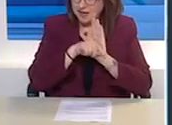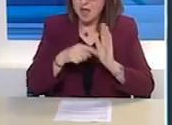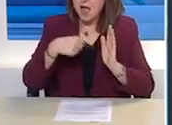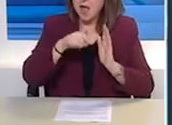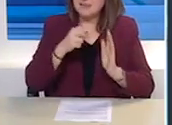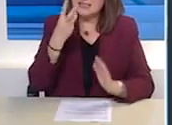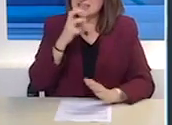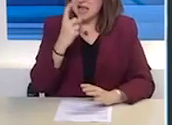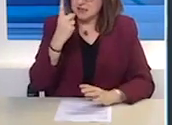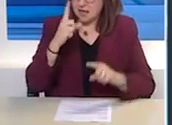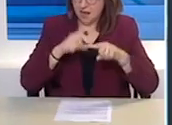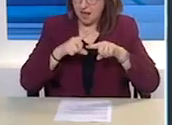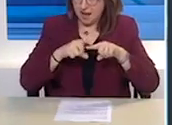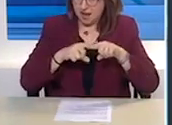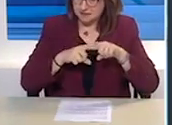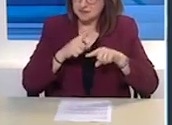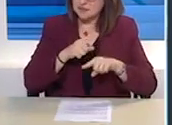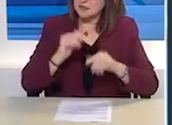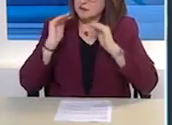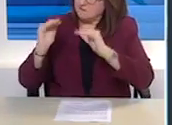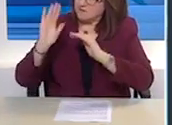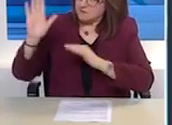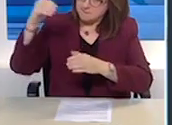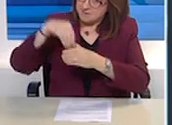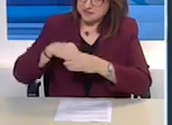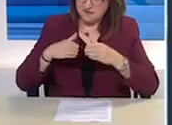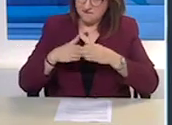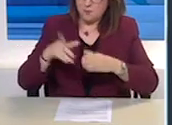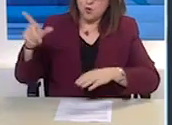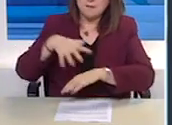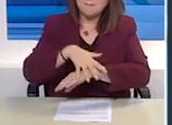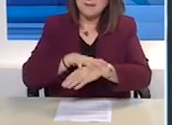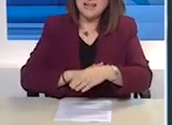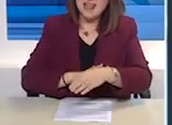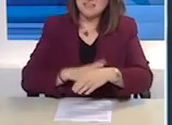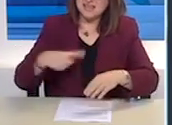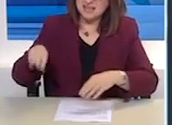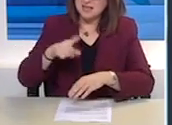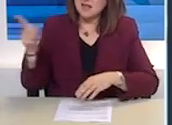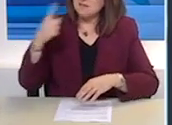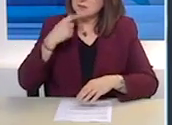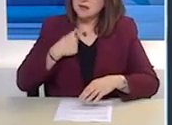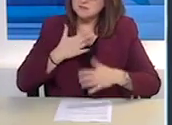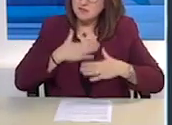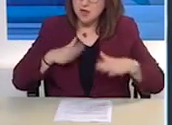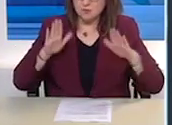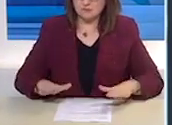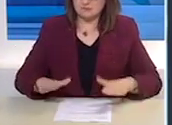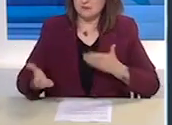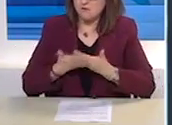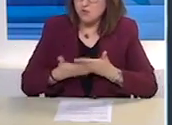31 Έλληνες θα παραμείνουν ως πλήρωμα υποστήριξης με δική τους αίτηση και σε συνόηση με την πλοιοκτήτρια εταιρεία στο